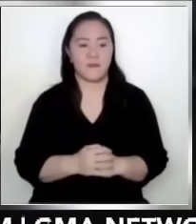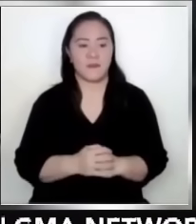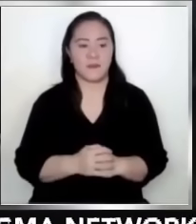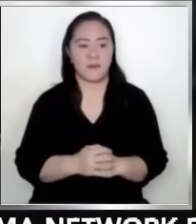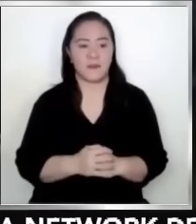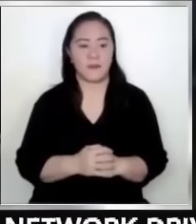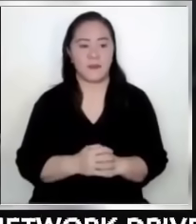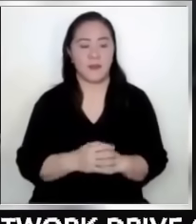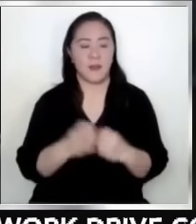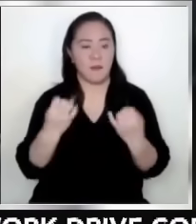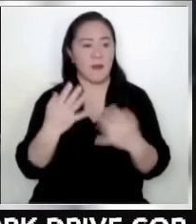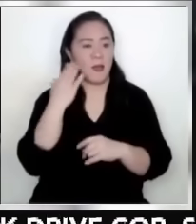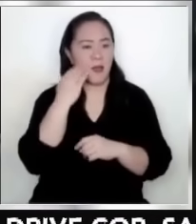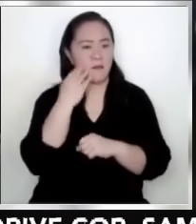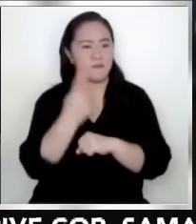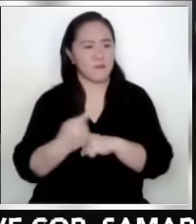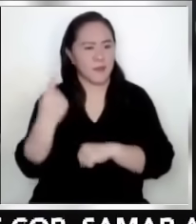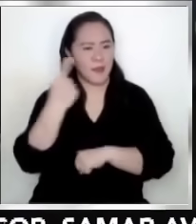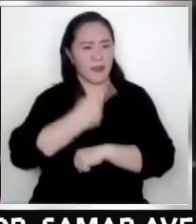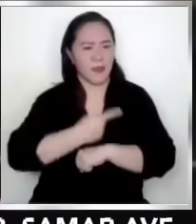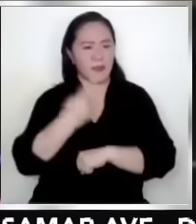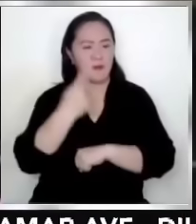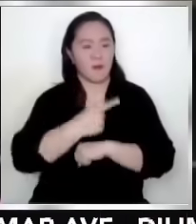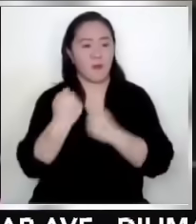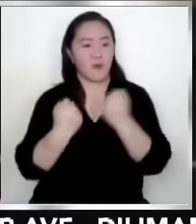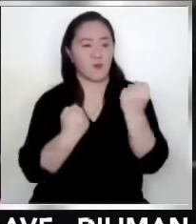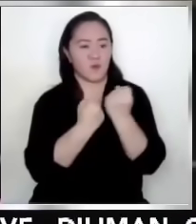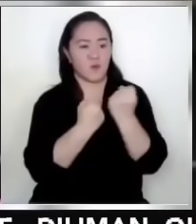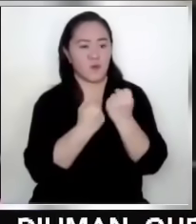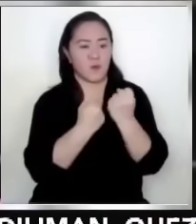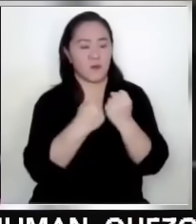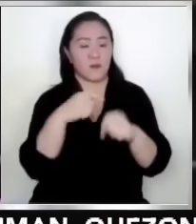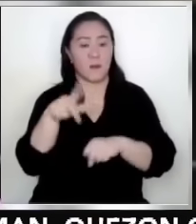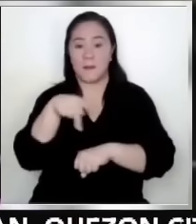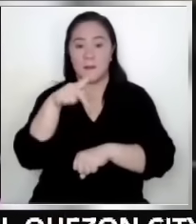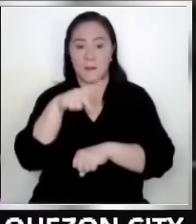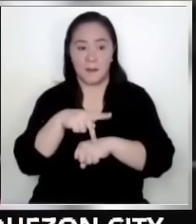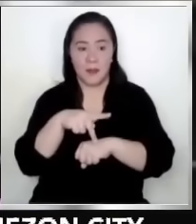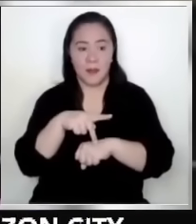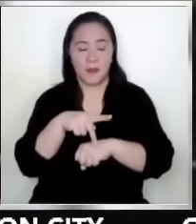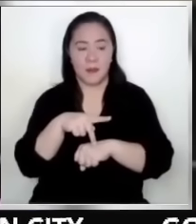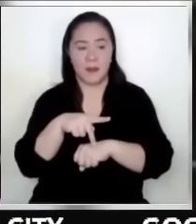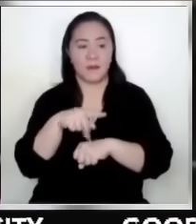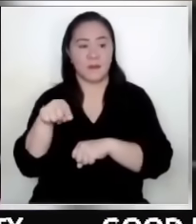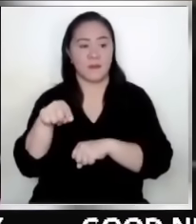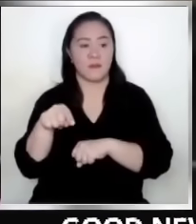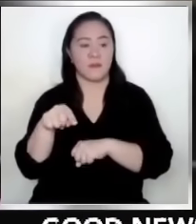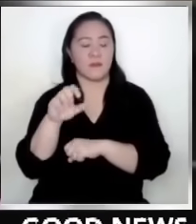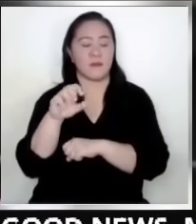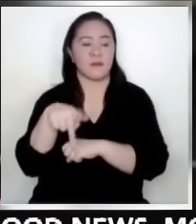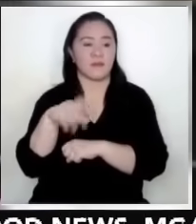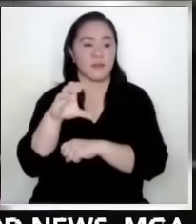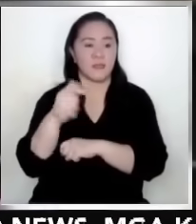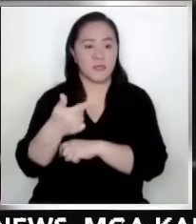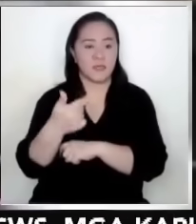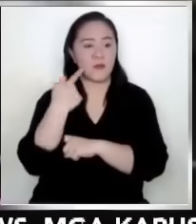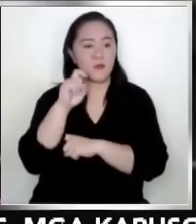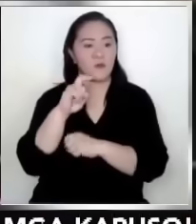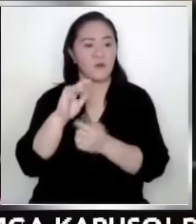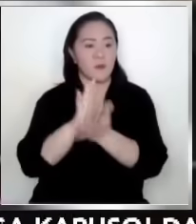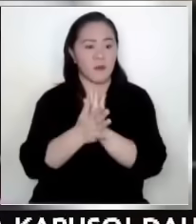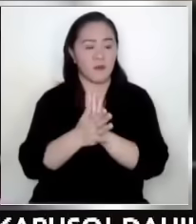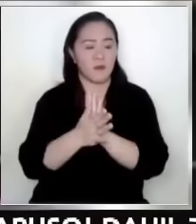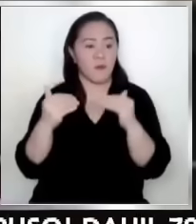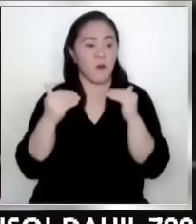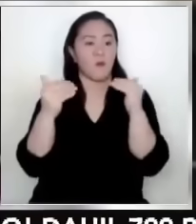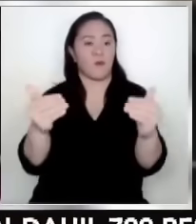states enhance efforts to support rule of law. The Philippine Coast Guard took a bold step in defending their own sovereignty by removing a floating